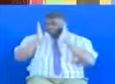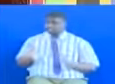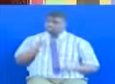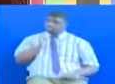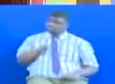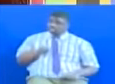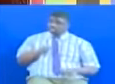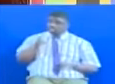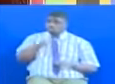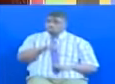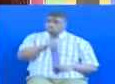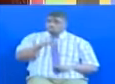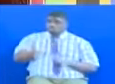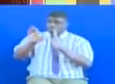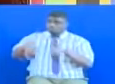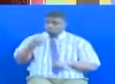wabunge wote naona hapa